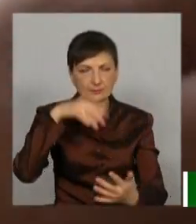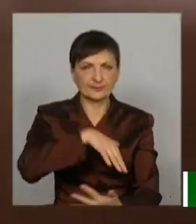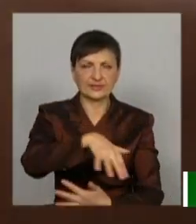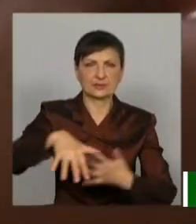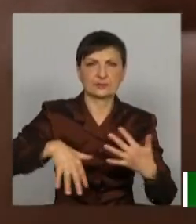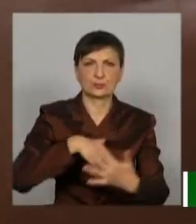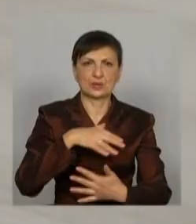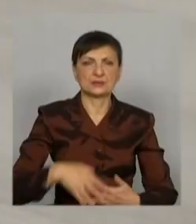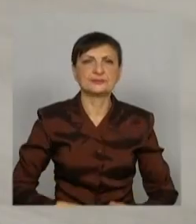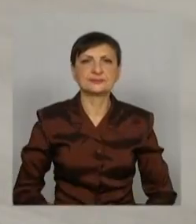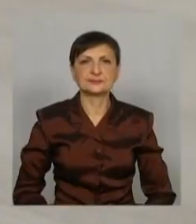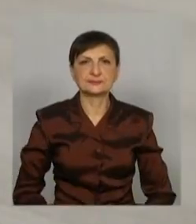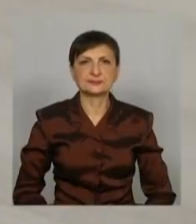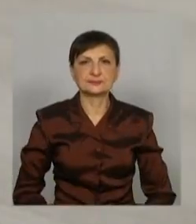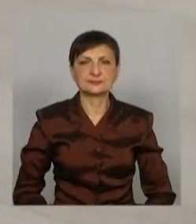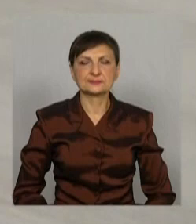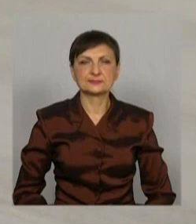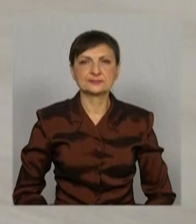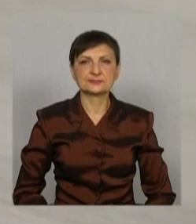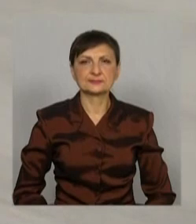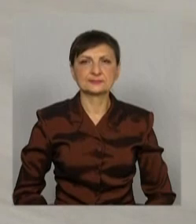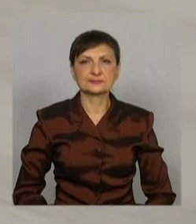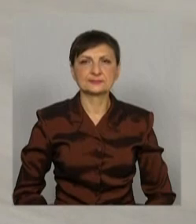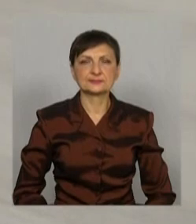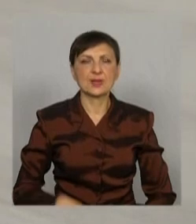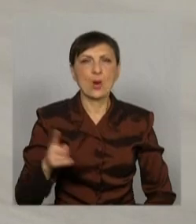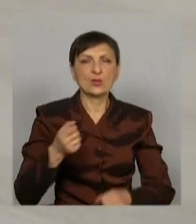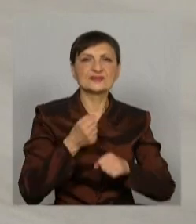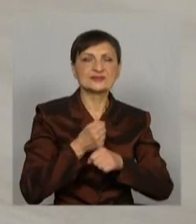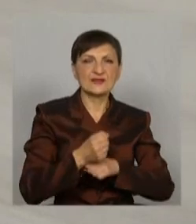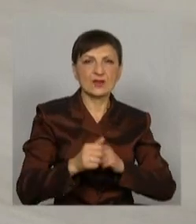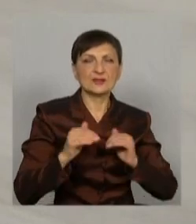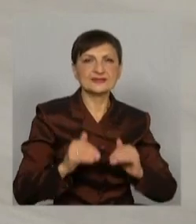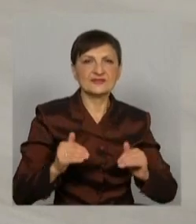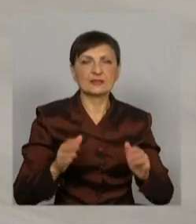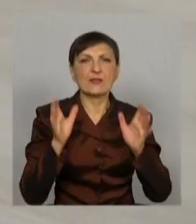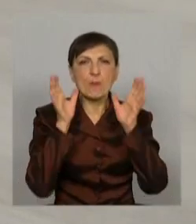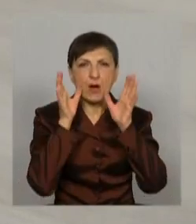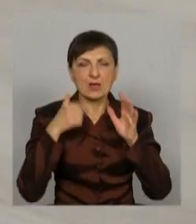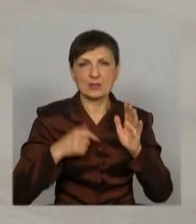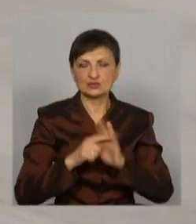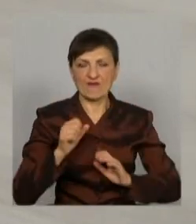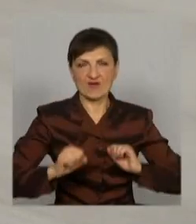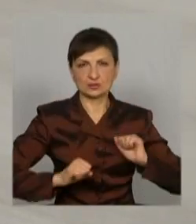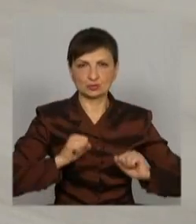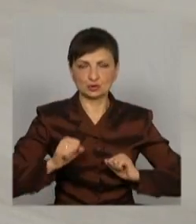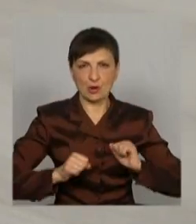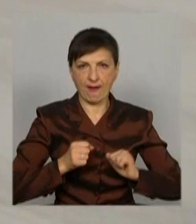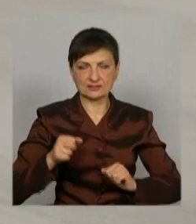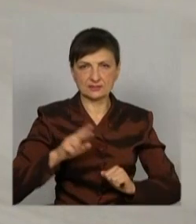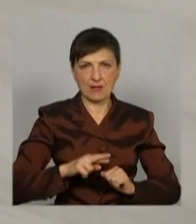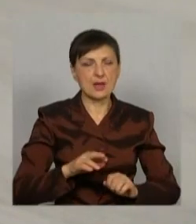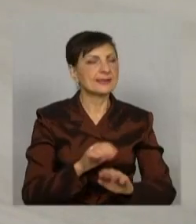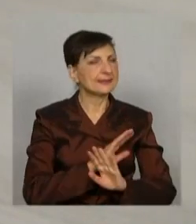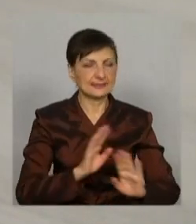проповедников что-то заставляет за тиночка я начал возмущаться не